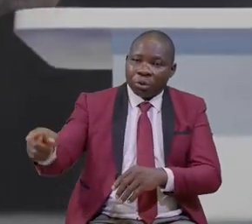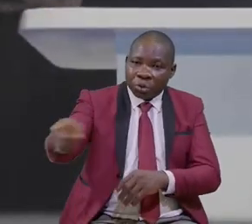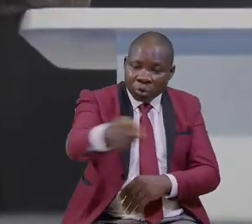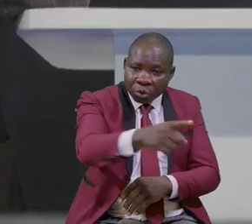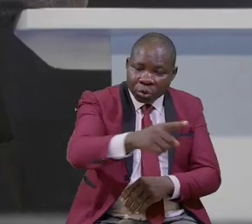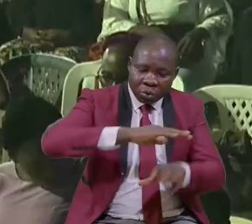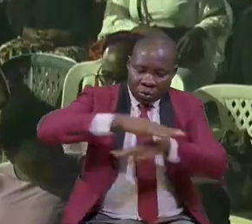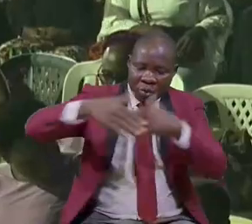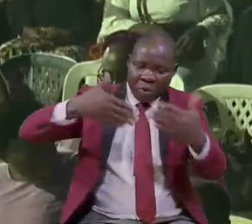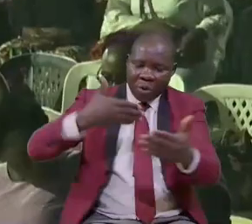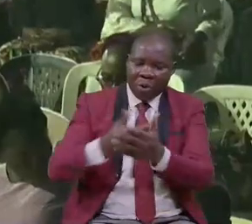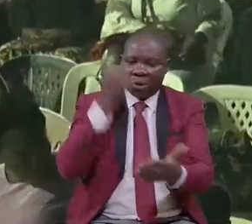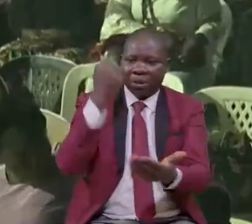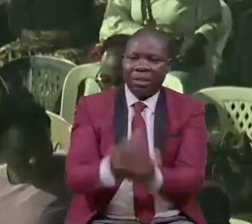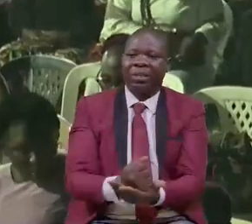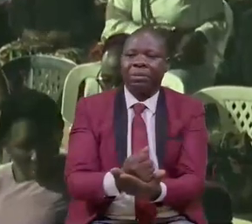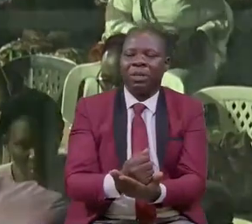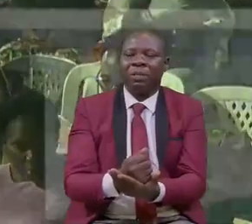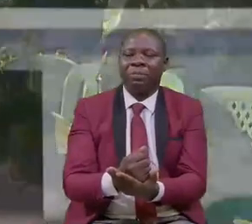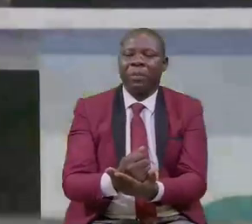Sur vous tous.